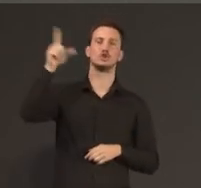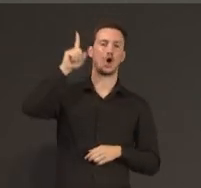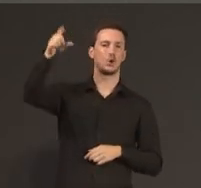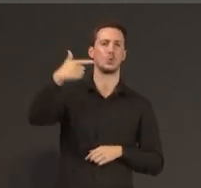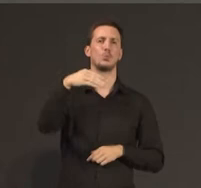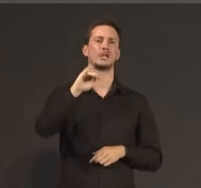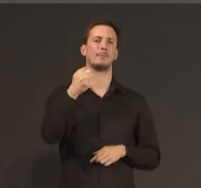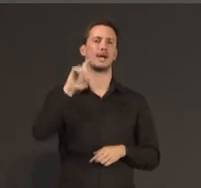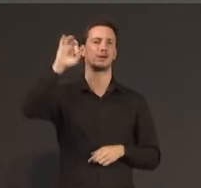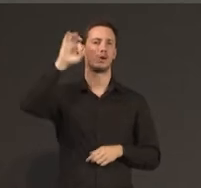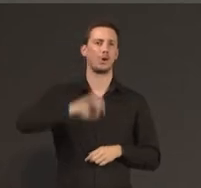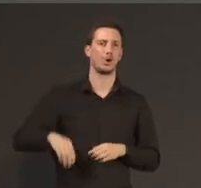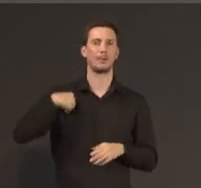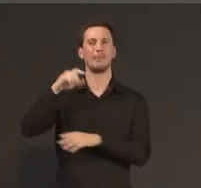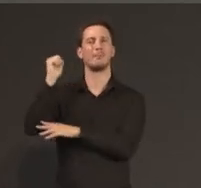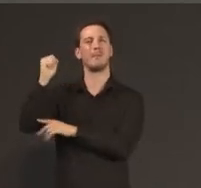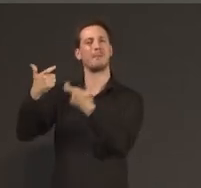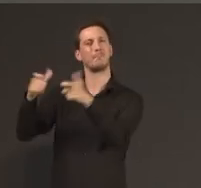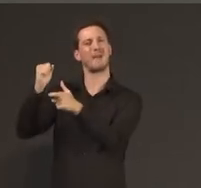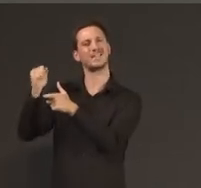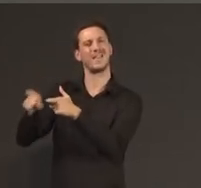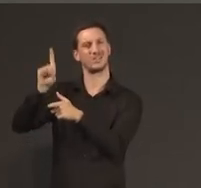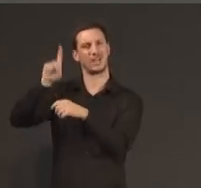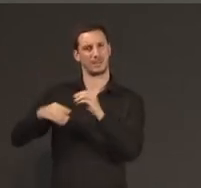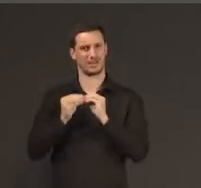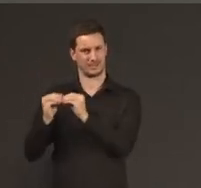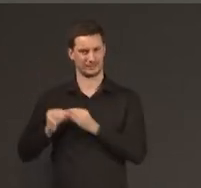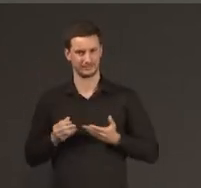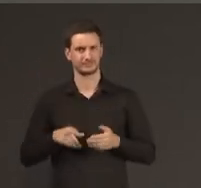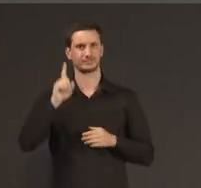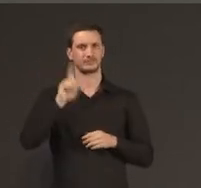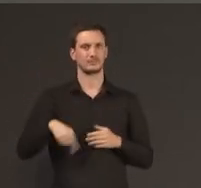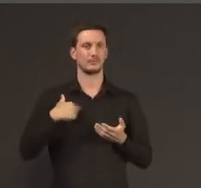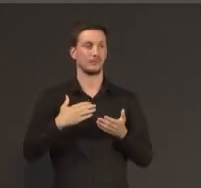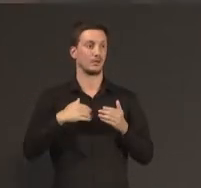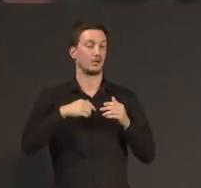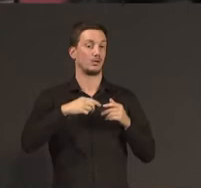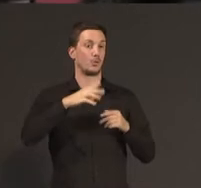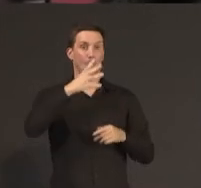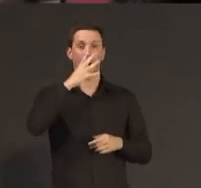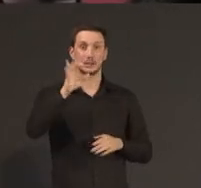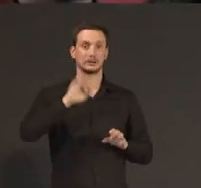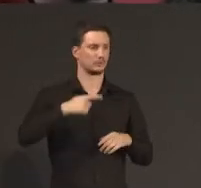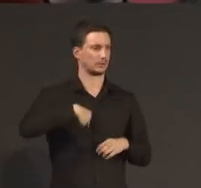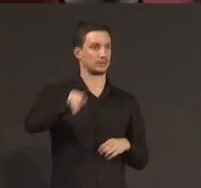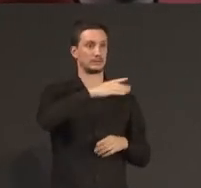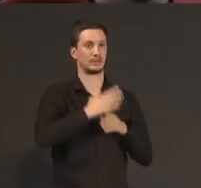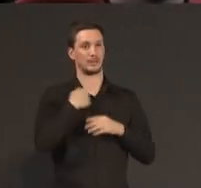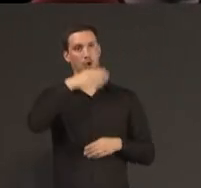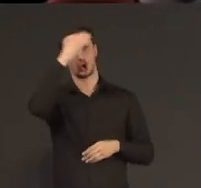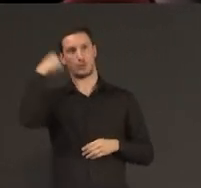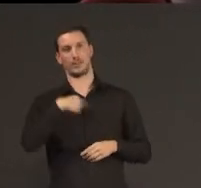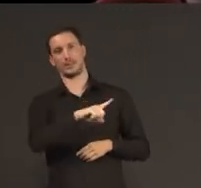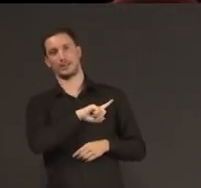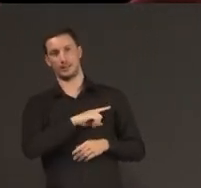o els dinars de tàper al Matadero. 4 anys, o 5, en el cas del doble, que sempre som les grans oblidades,